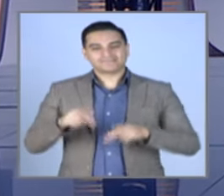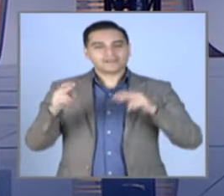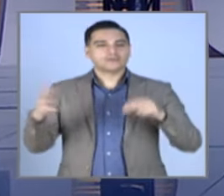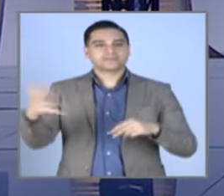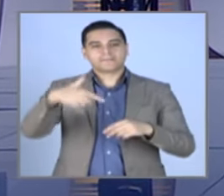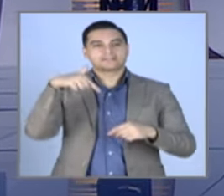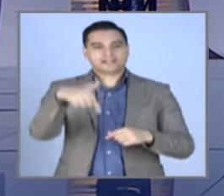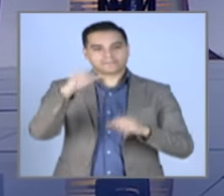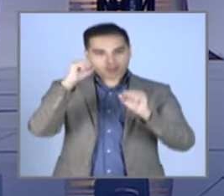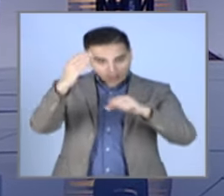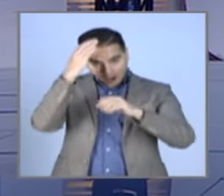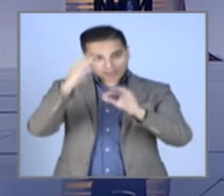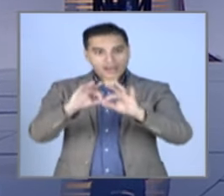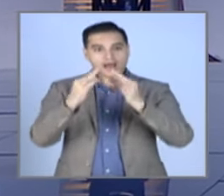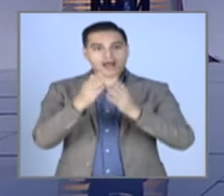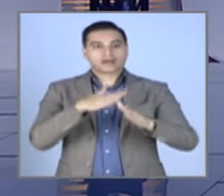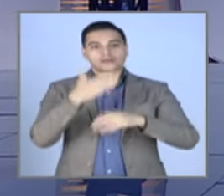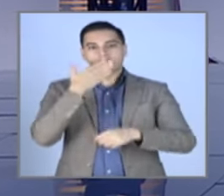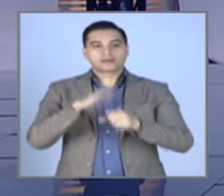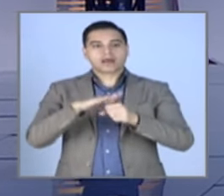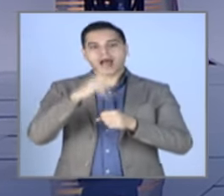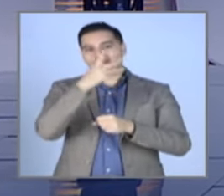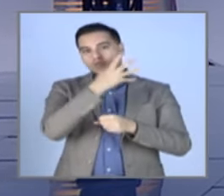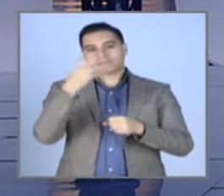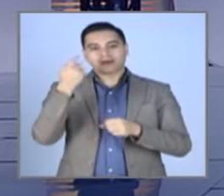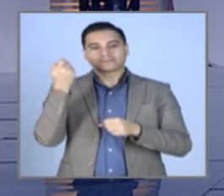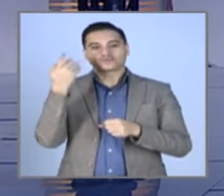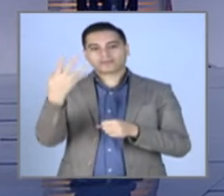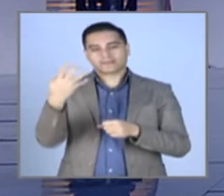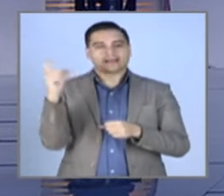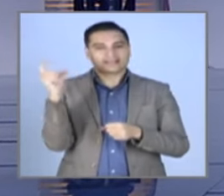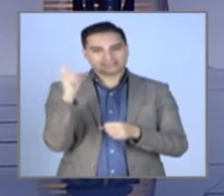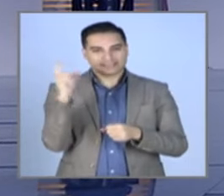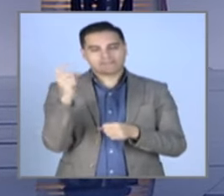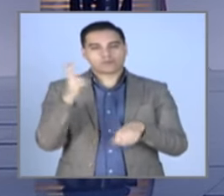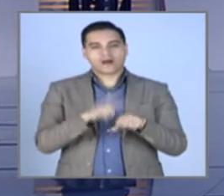الموسم السادس لعباقرة العائلات، رمضان 1445 هجرياً